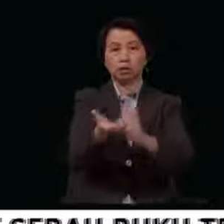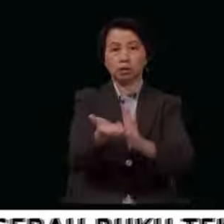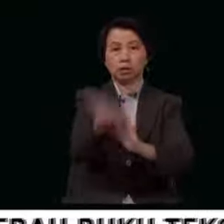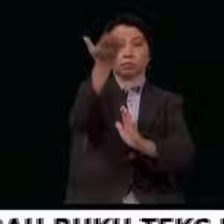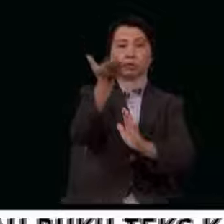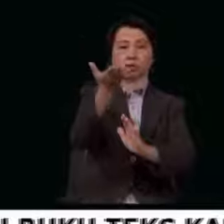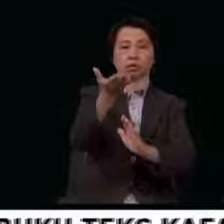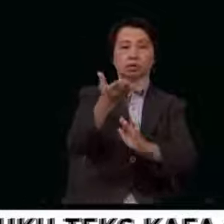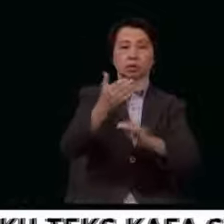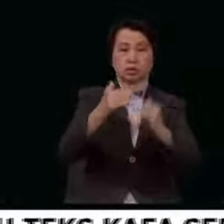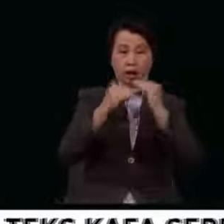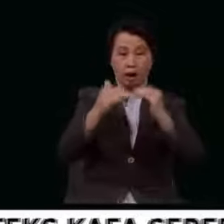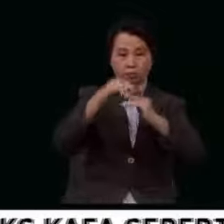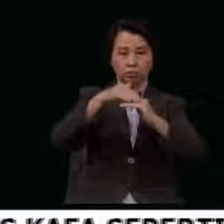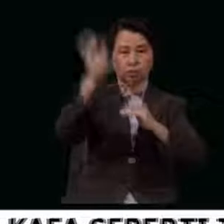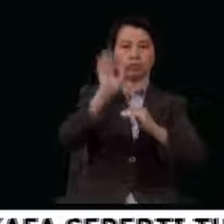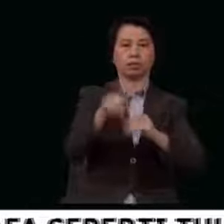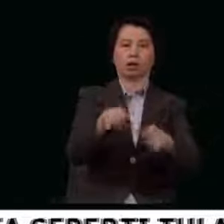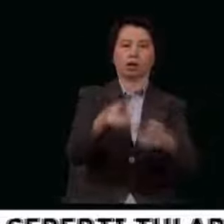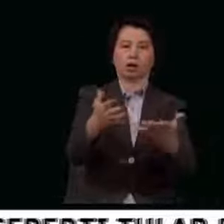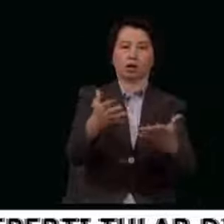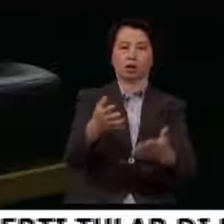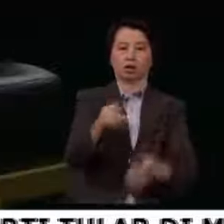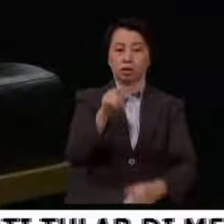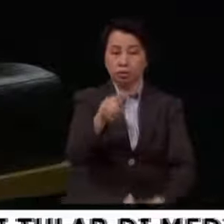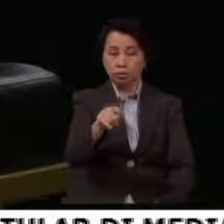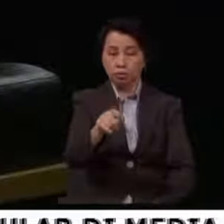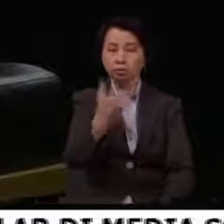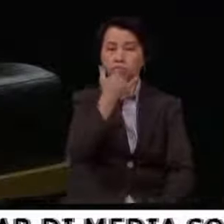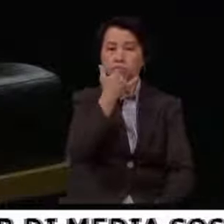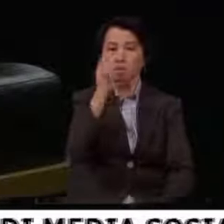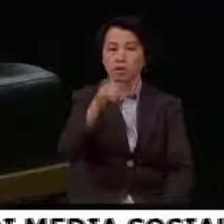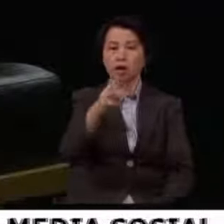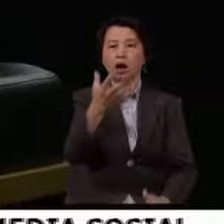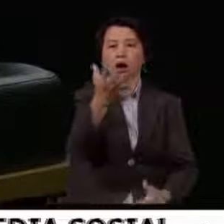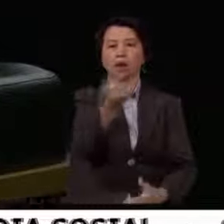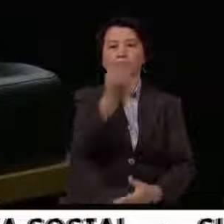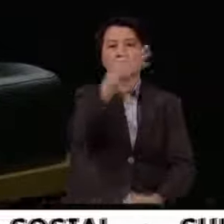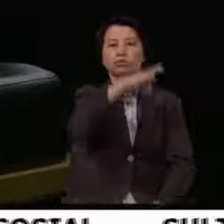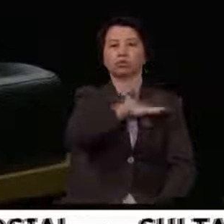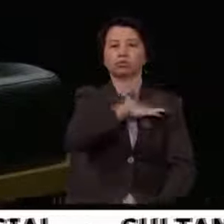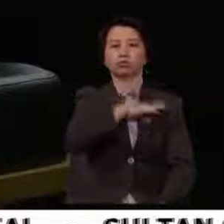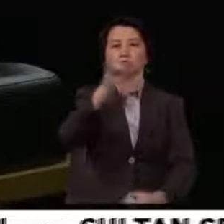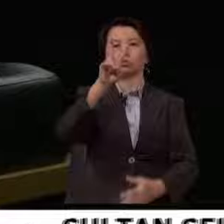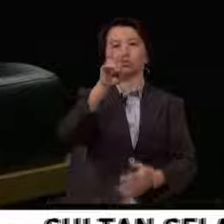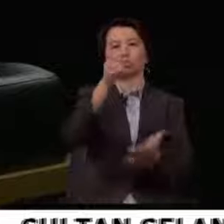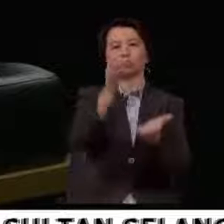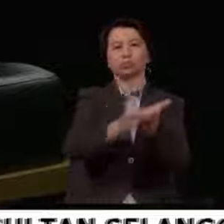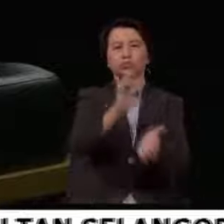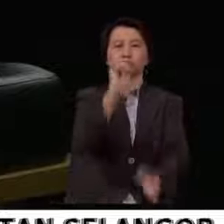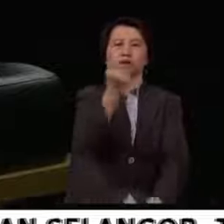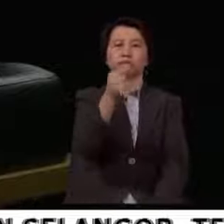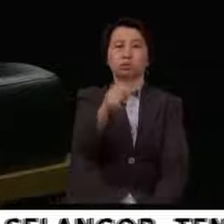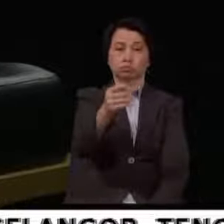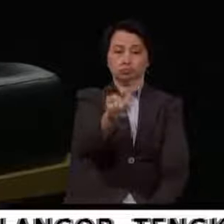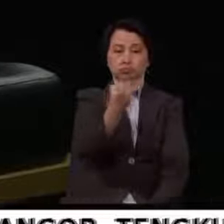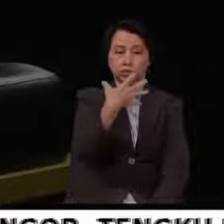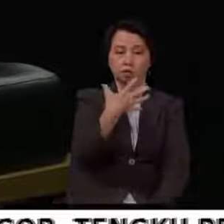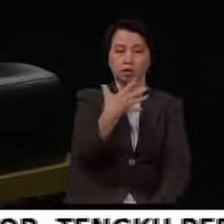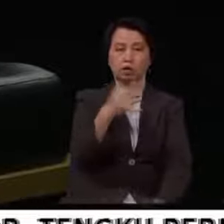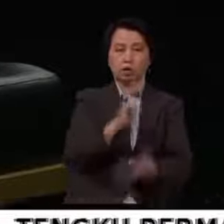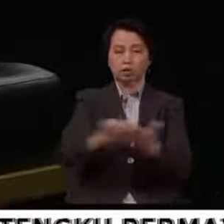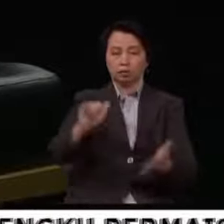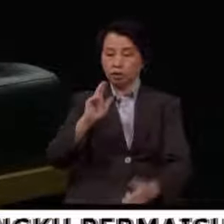memanipulasi tanda harga Mbak kepada pembeli serta tidak memaklumkan Pulau siapapun bekal jadi sejauh mana